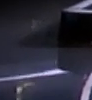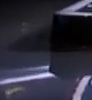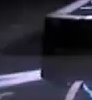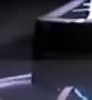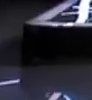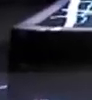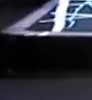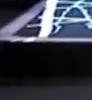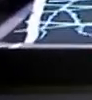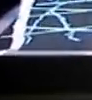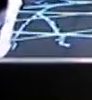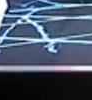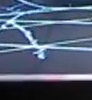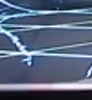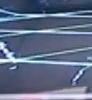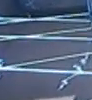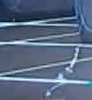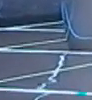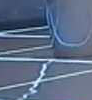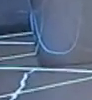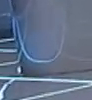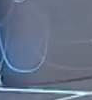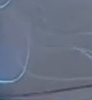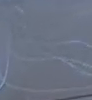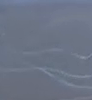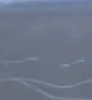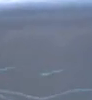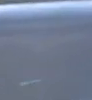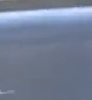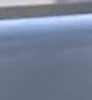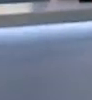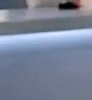Ең маңызды жаңалықтардан хабардар болыңыз. Жаңа бейне жазбаларды өткізіп